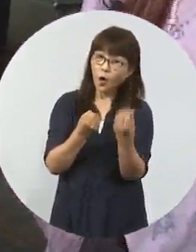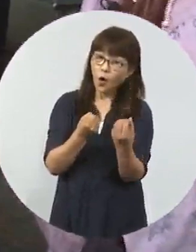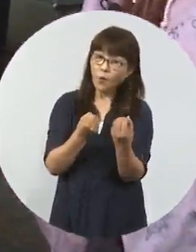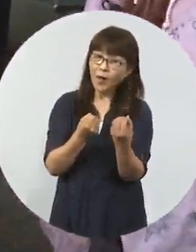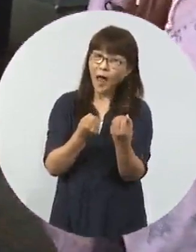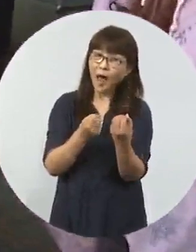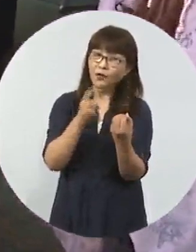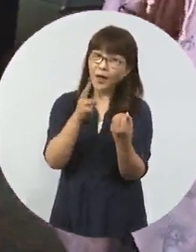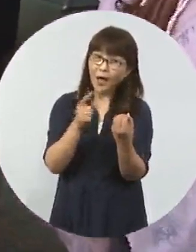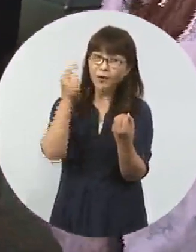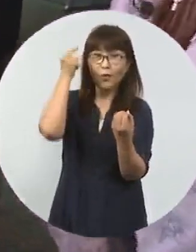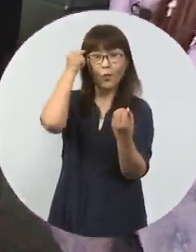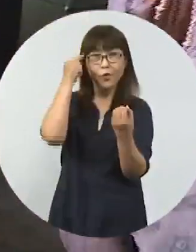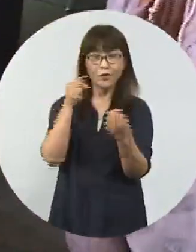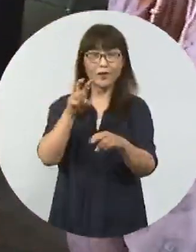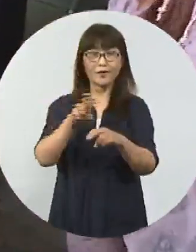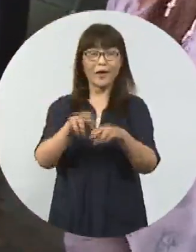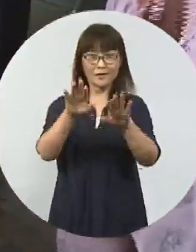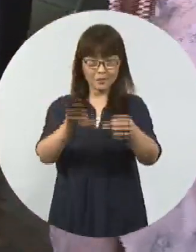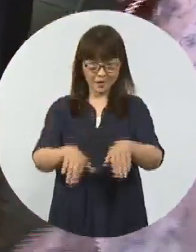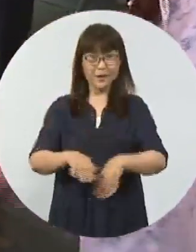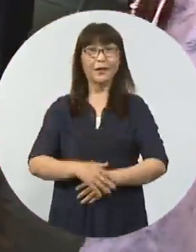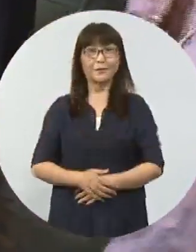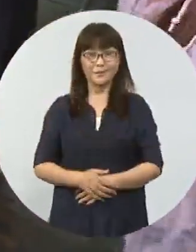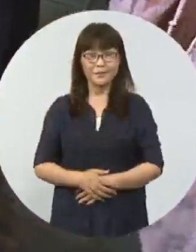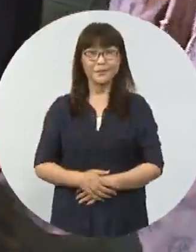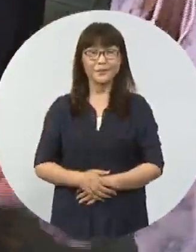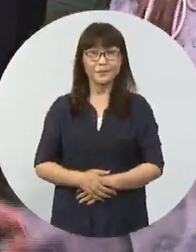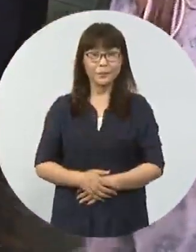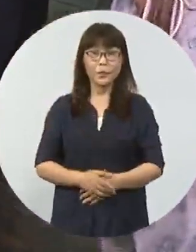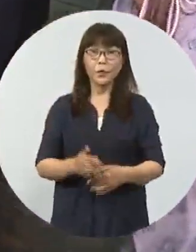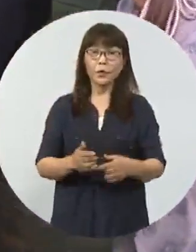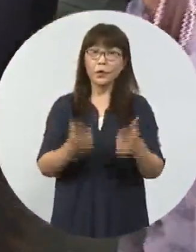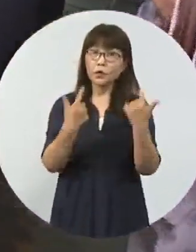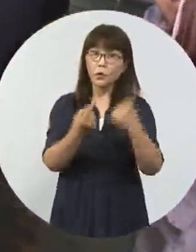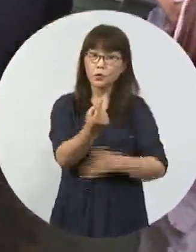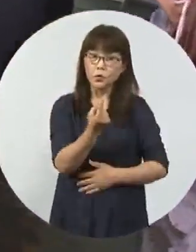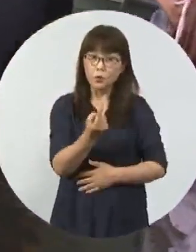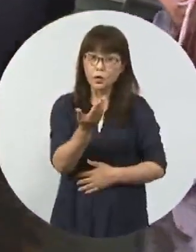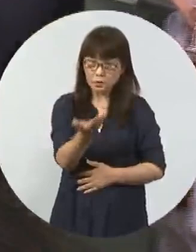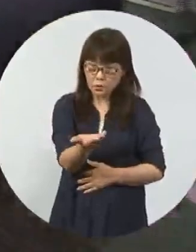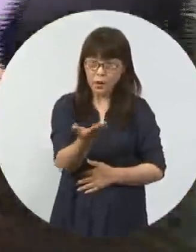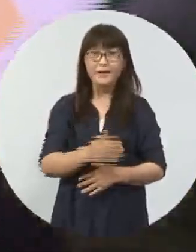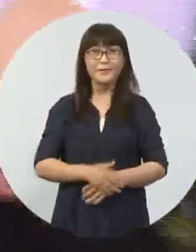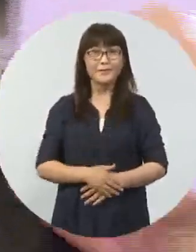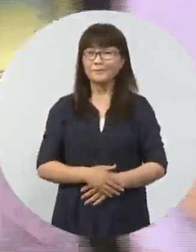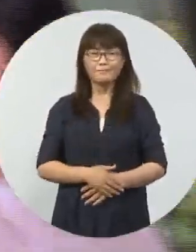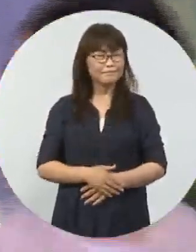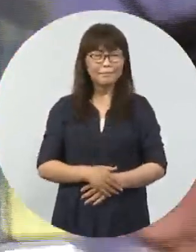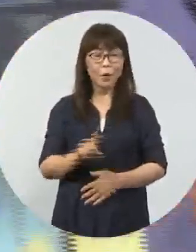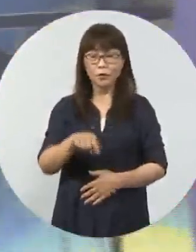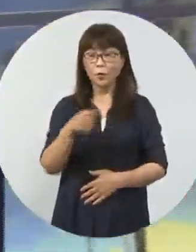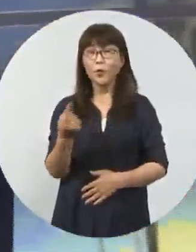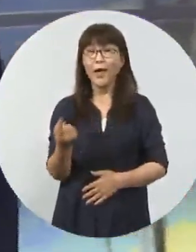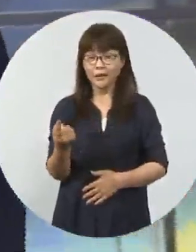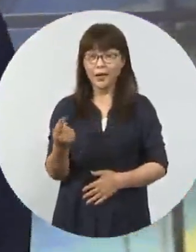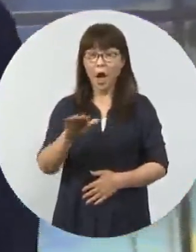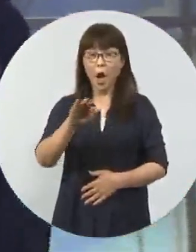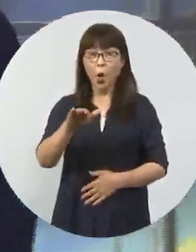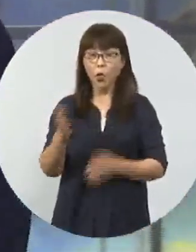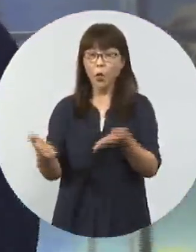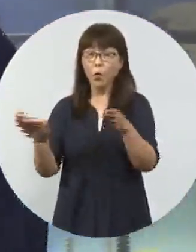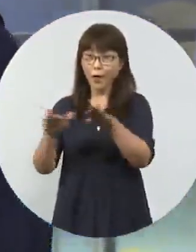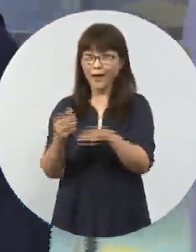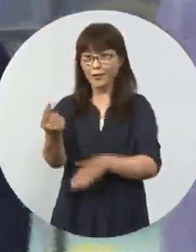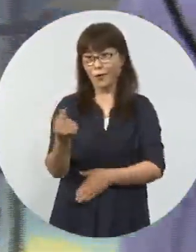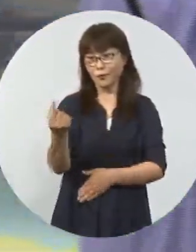かなと思いまして。 そうなんですね。普段からじゃあこの施設は結構いらっしゃるんですか。 いや、あの隣 の施設に